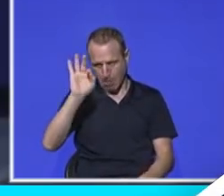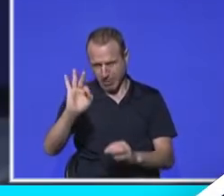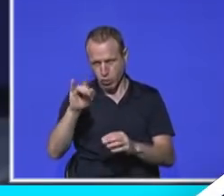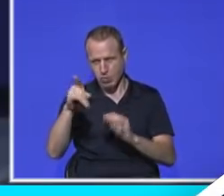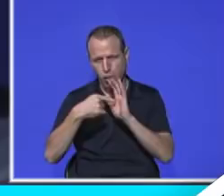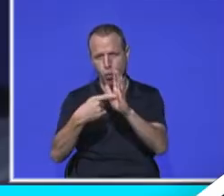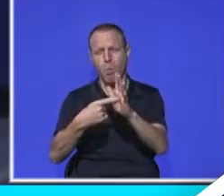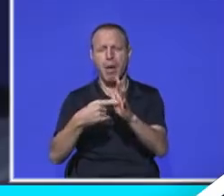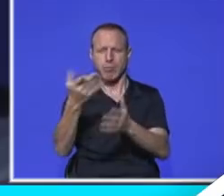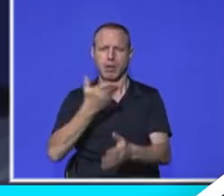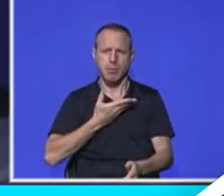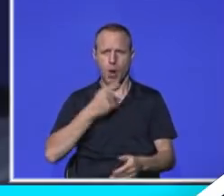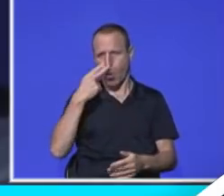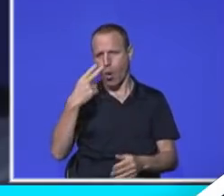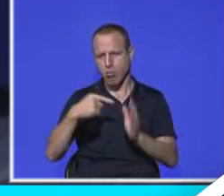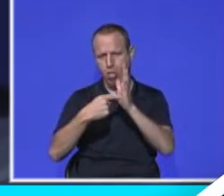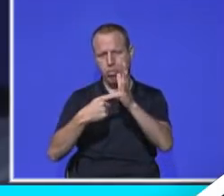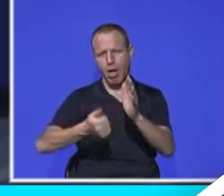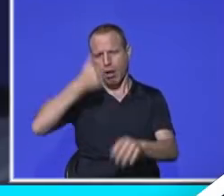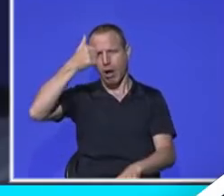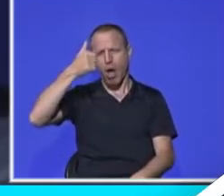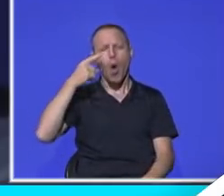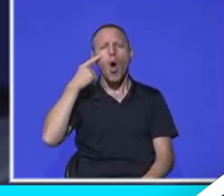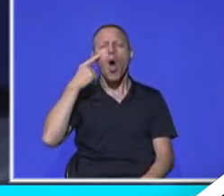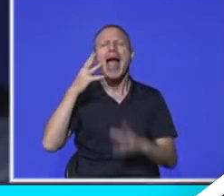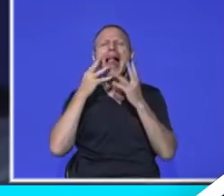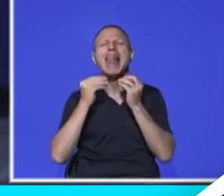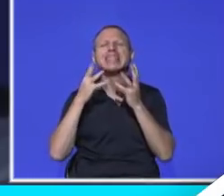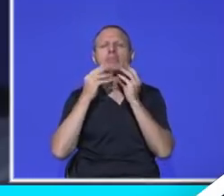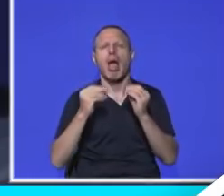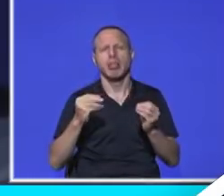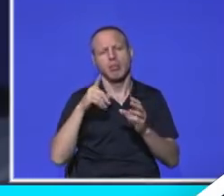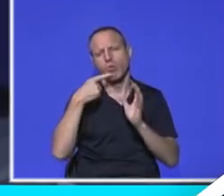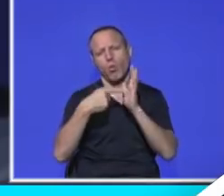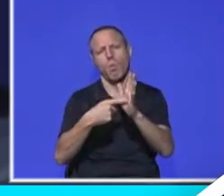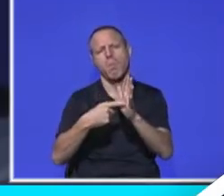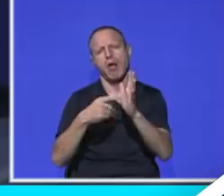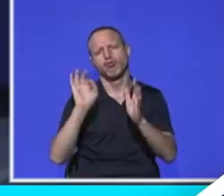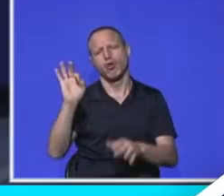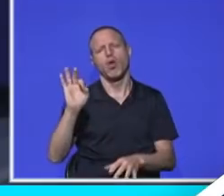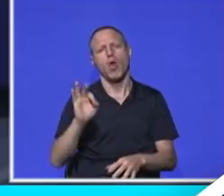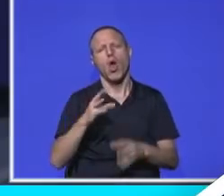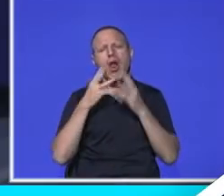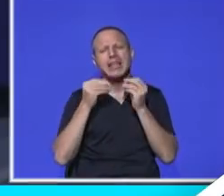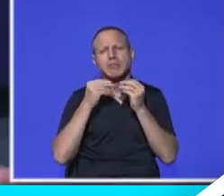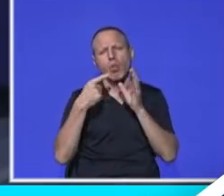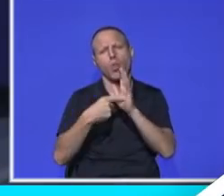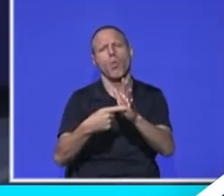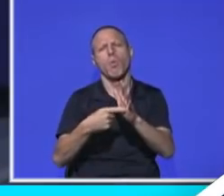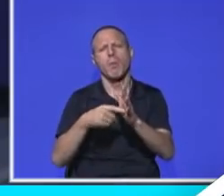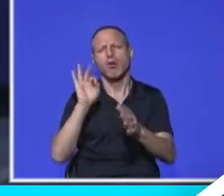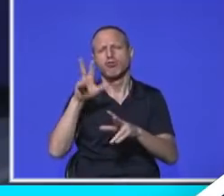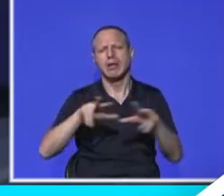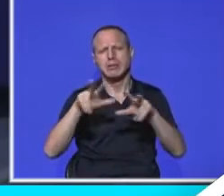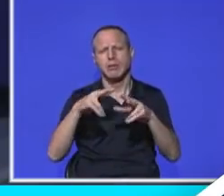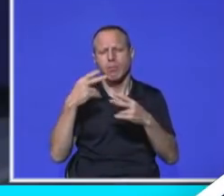שהוא מקבל. הוא רואה את ההנהגה שלו, הוא רואה את יעקב ליצמן, זה הדוגמה שלו. יעקב ליצמן זה הדוגמה של הציבור החרדי. אבל יעקב